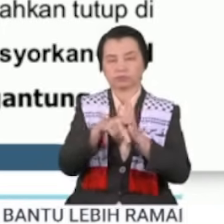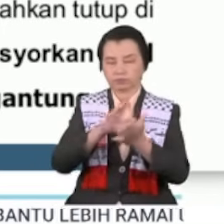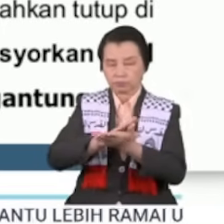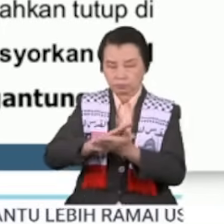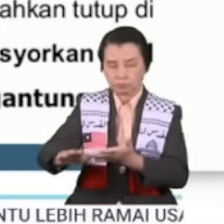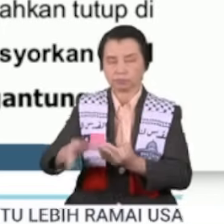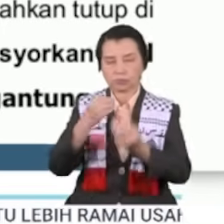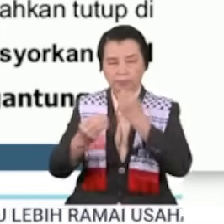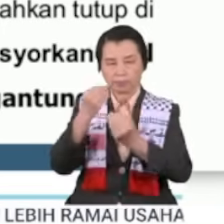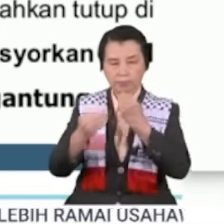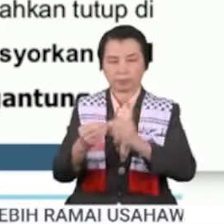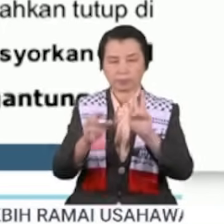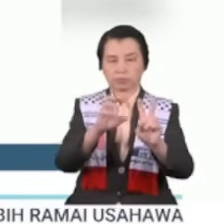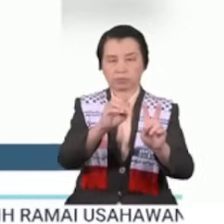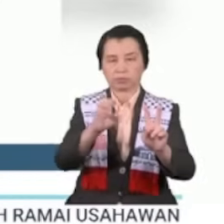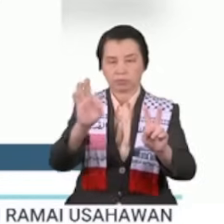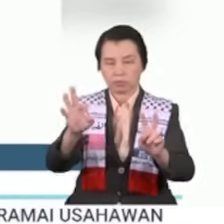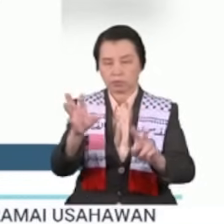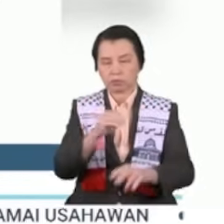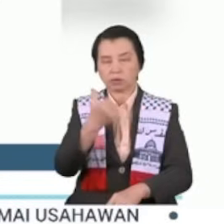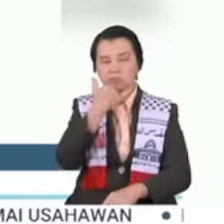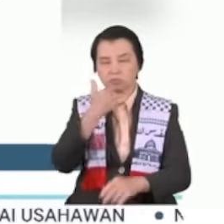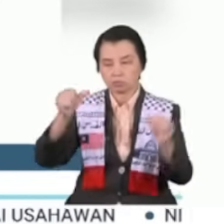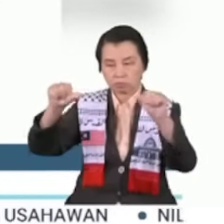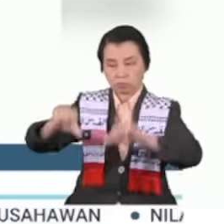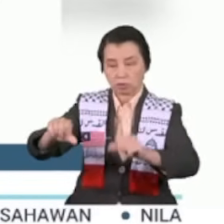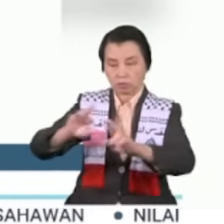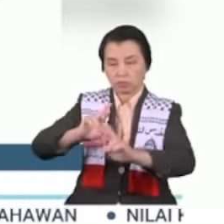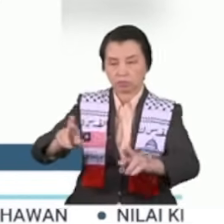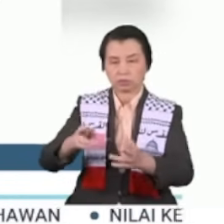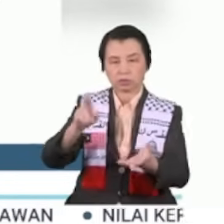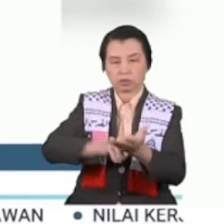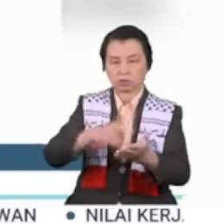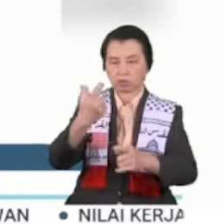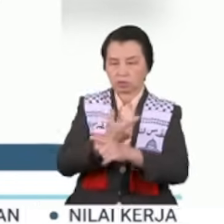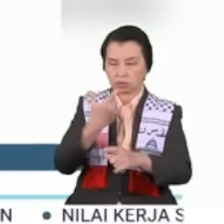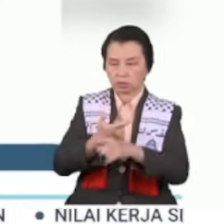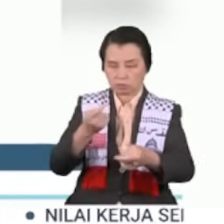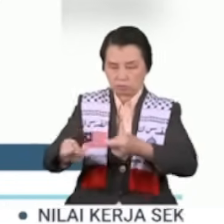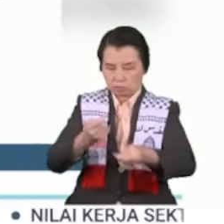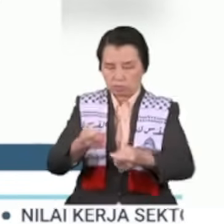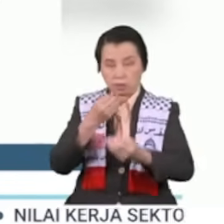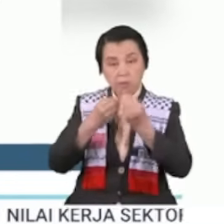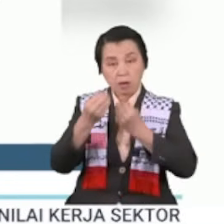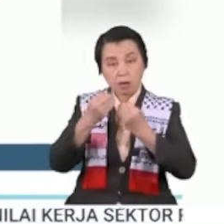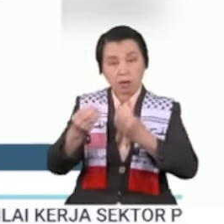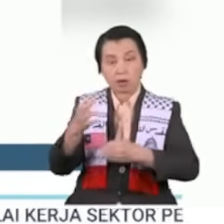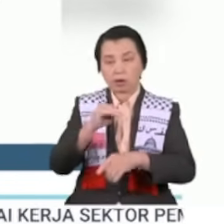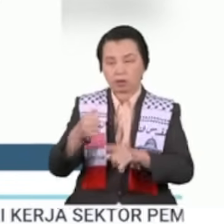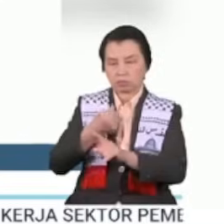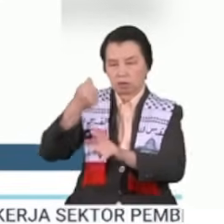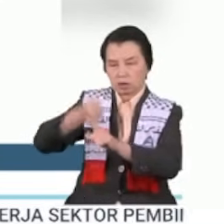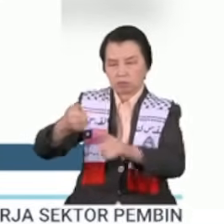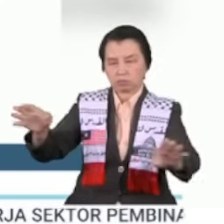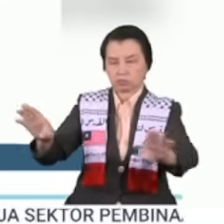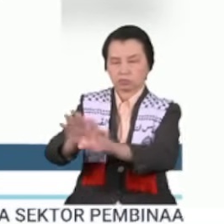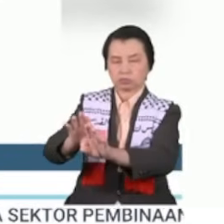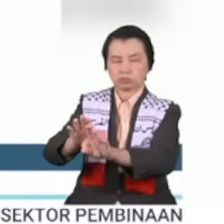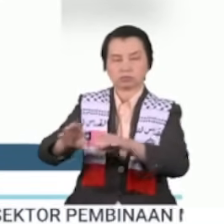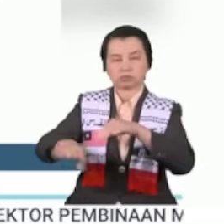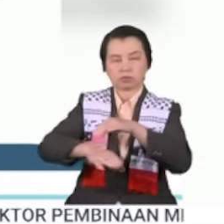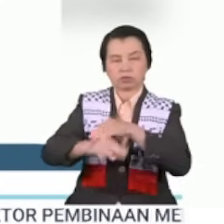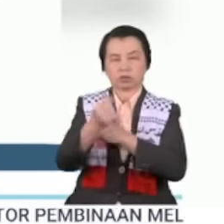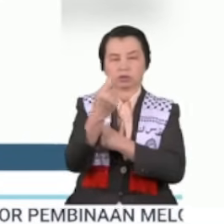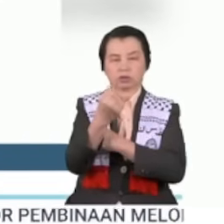kebersihan makanan 2009 dan kesalahan gagal menyediakan rekod latihan pengendali makanan selain turut diarahkan tutup di bawah